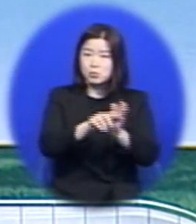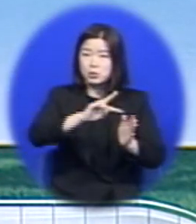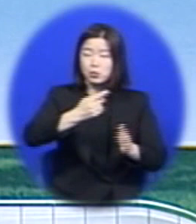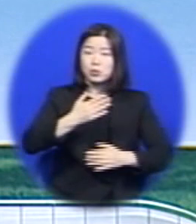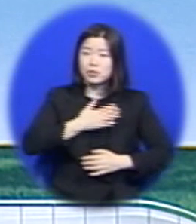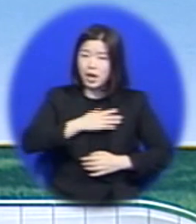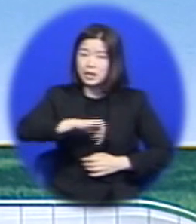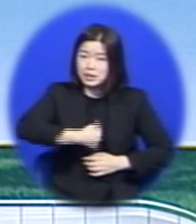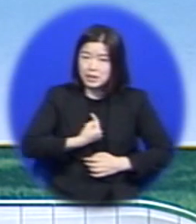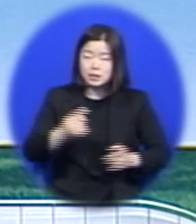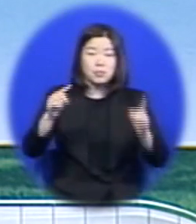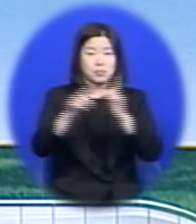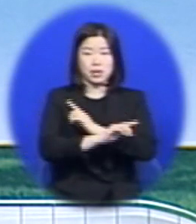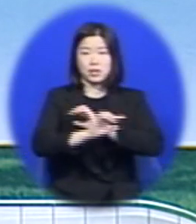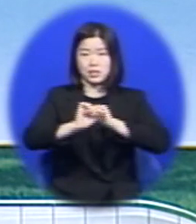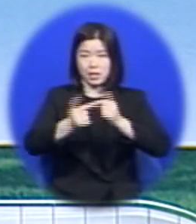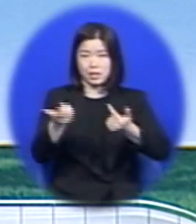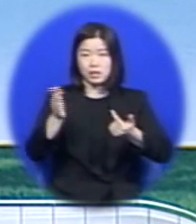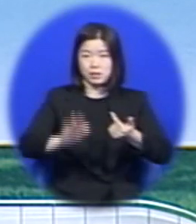나 자신도 안 바뀌었는데.